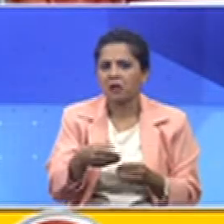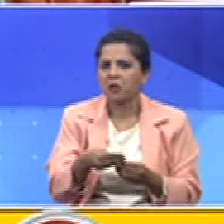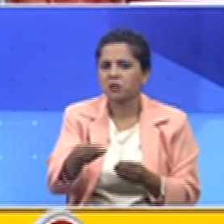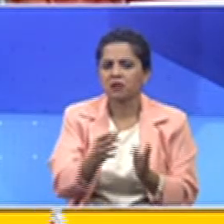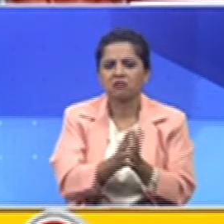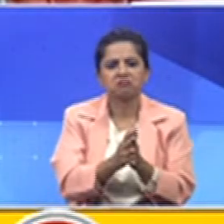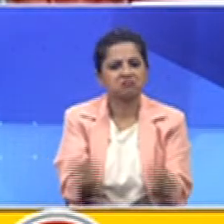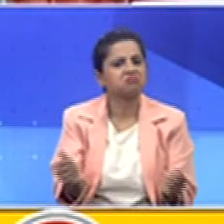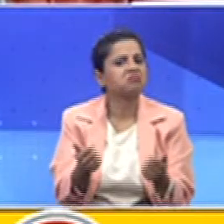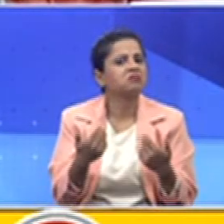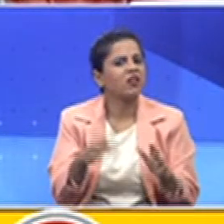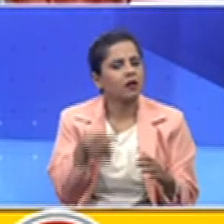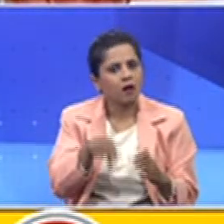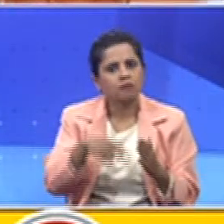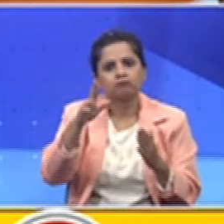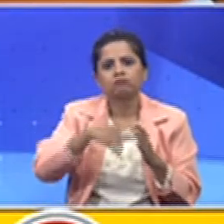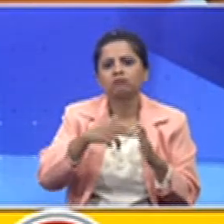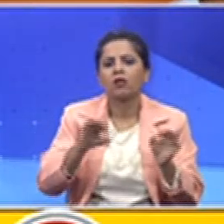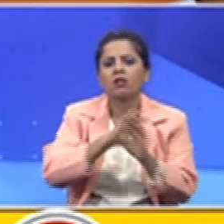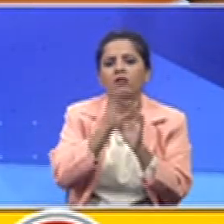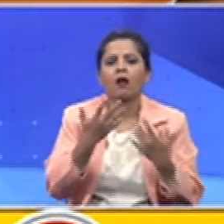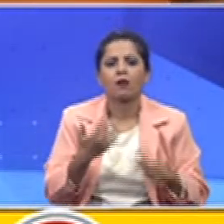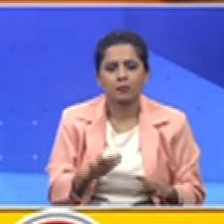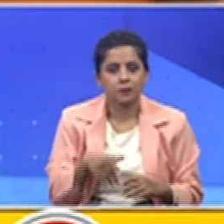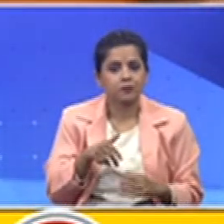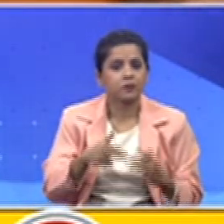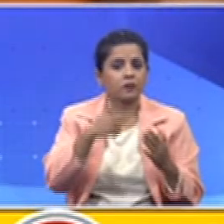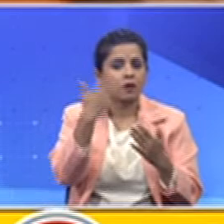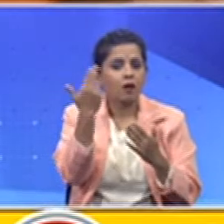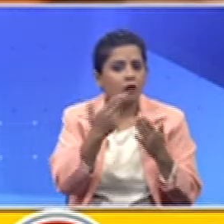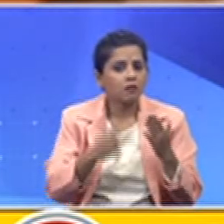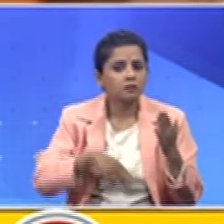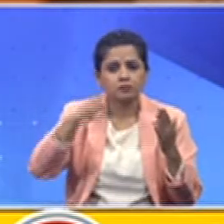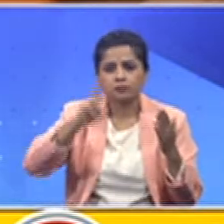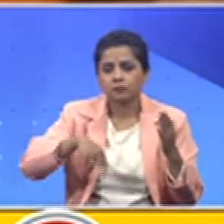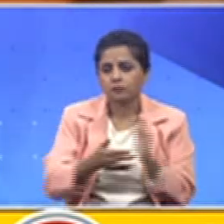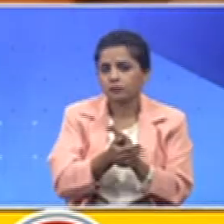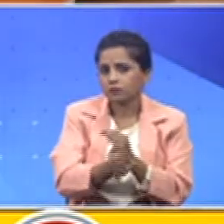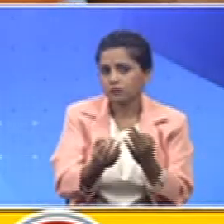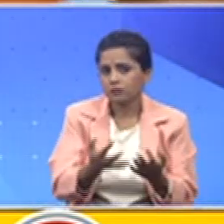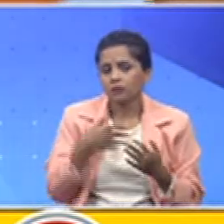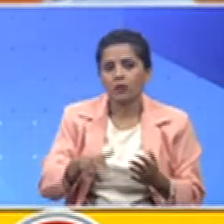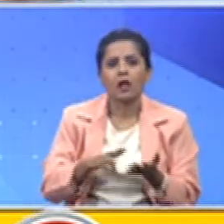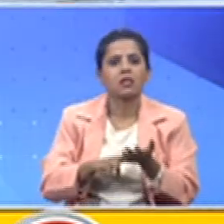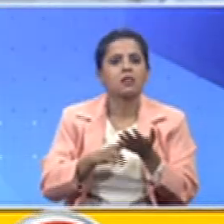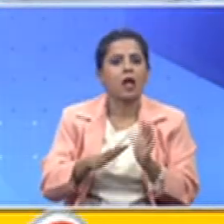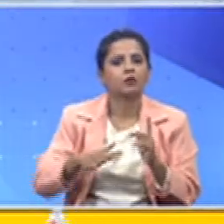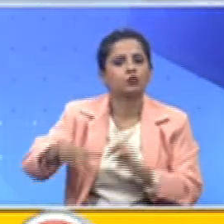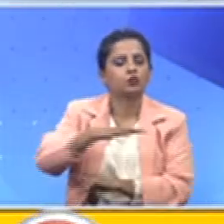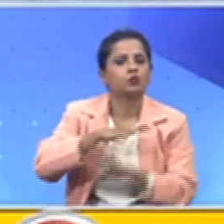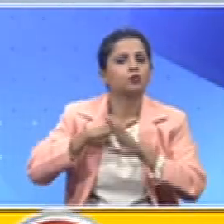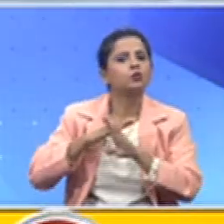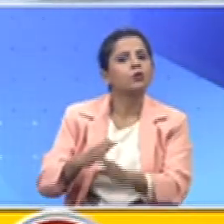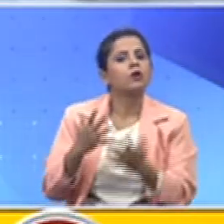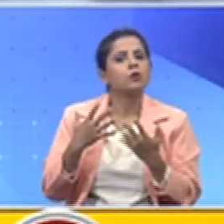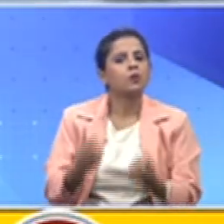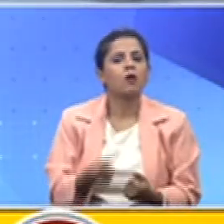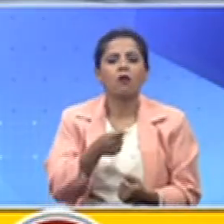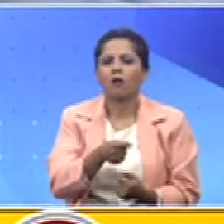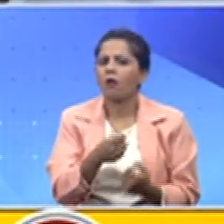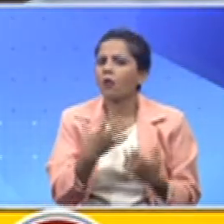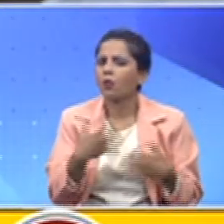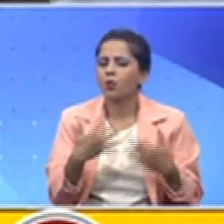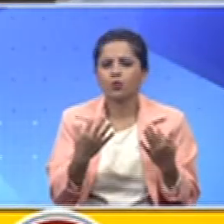की कगार पर है। कला के जरिए प्रकृति की सेवा करने का ये उदाहरण वाकई अद्भुत